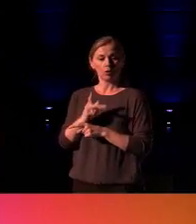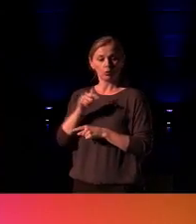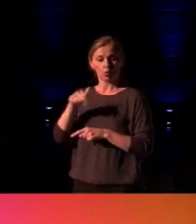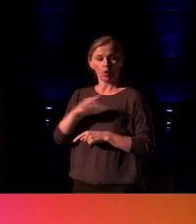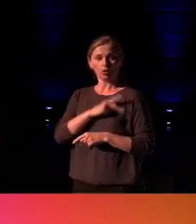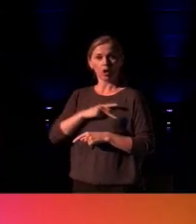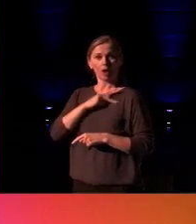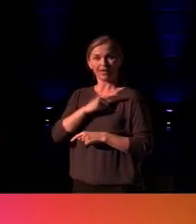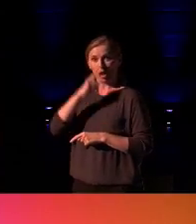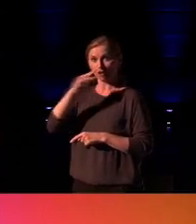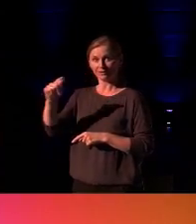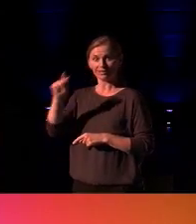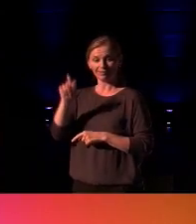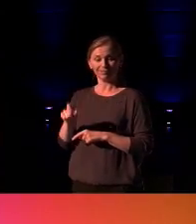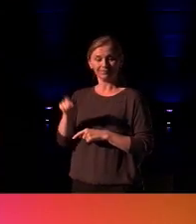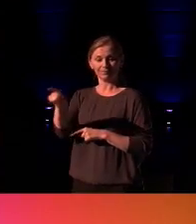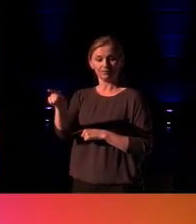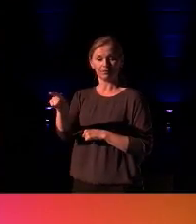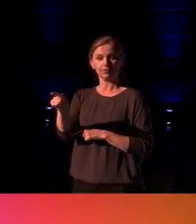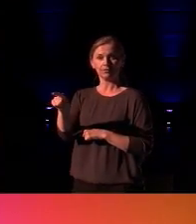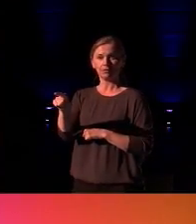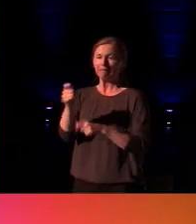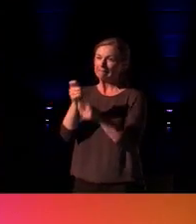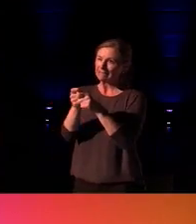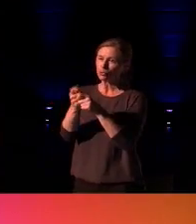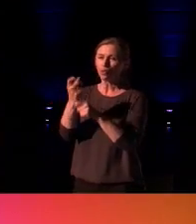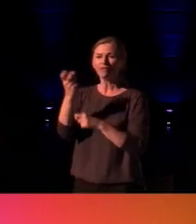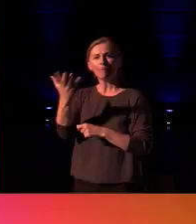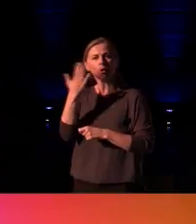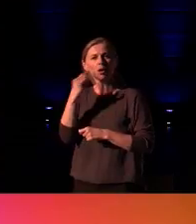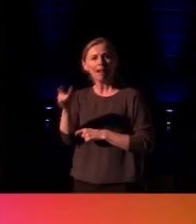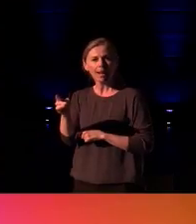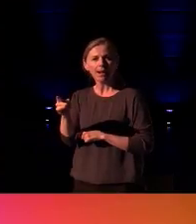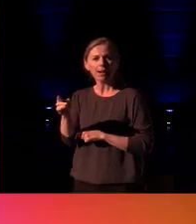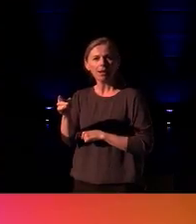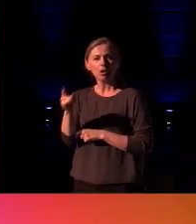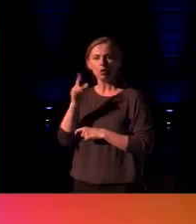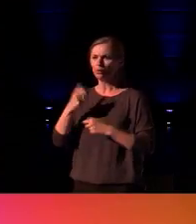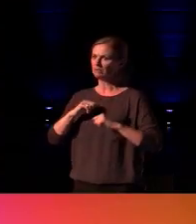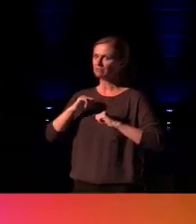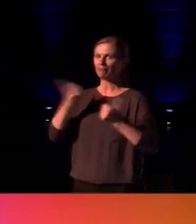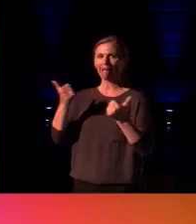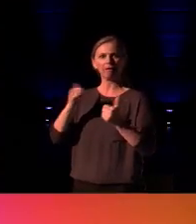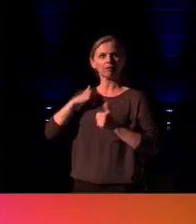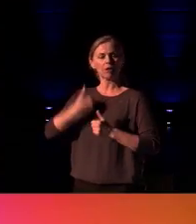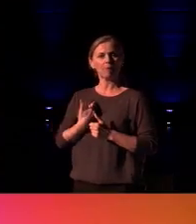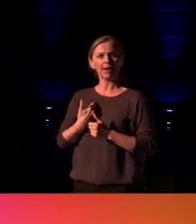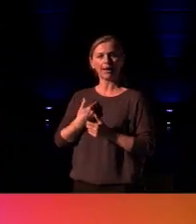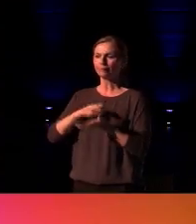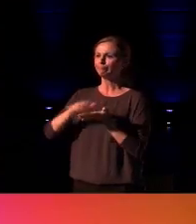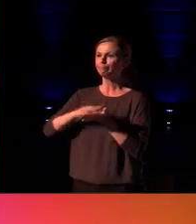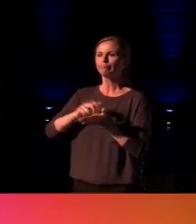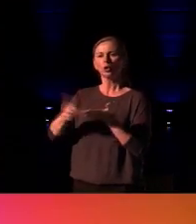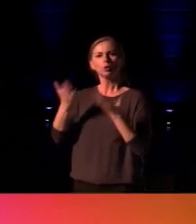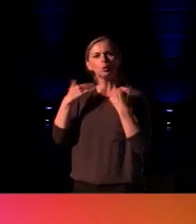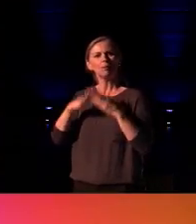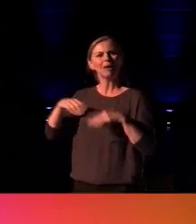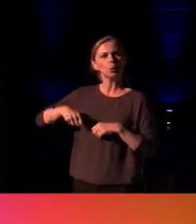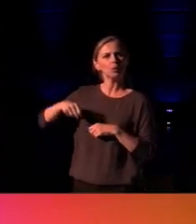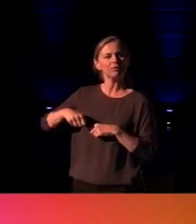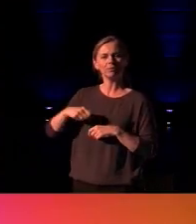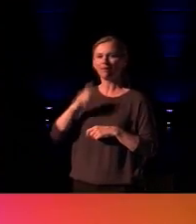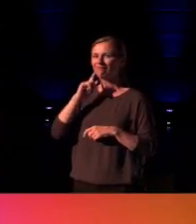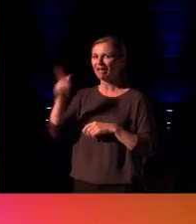Hansen. Hun også nesten 85 år, og hun en veldig sprek dame. Går tur med hunden sin hver dag.